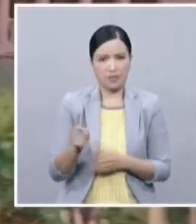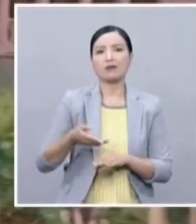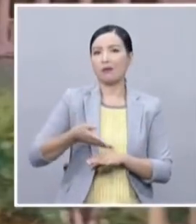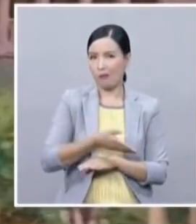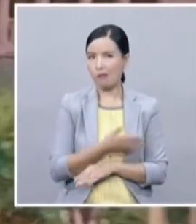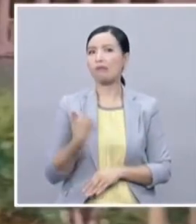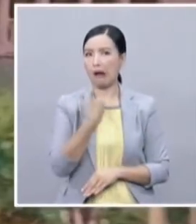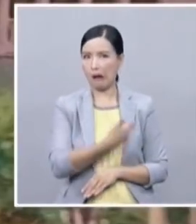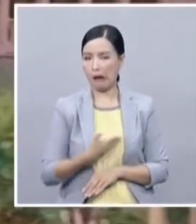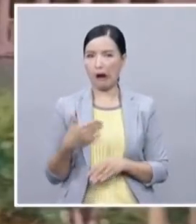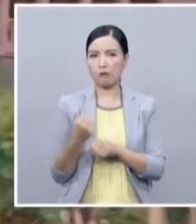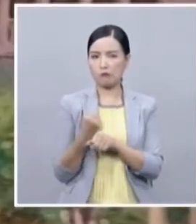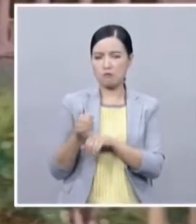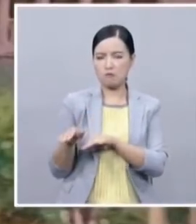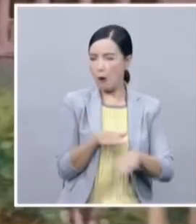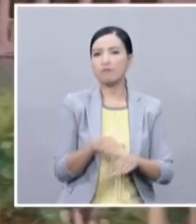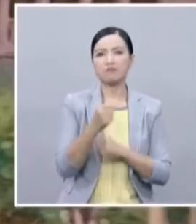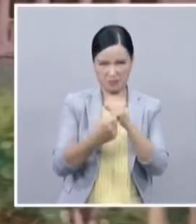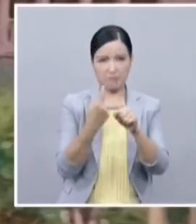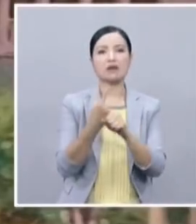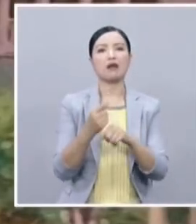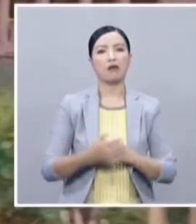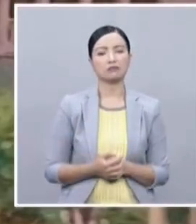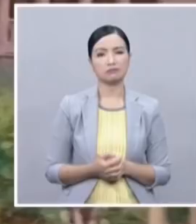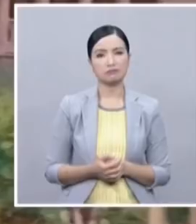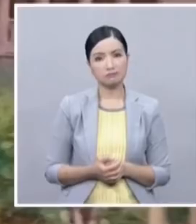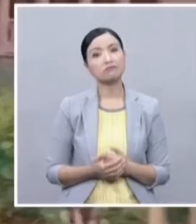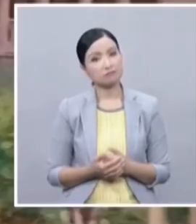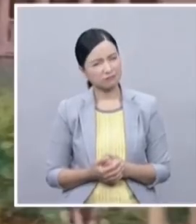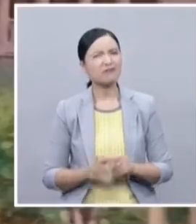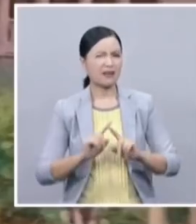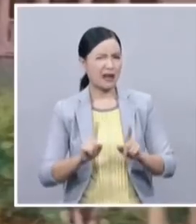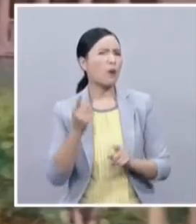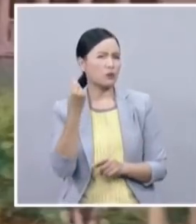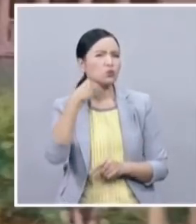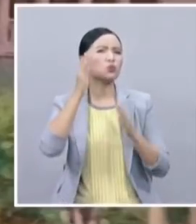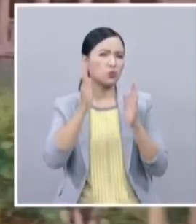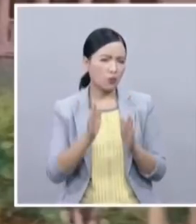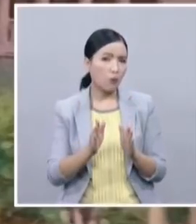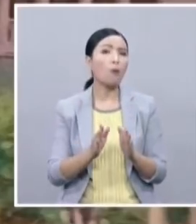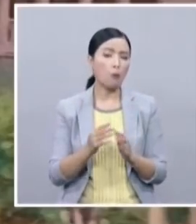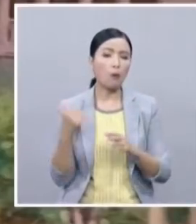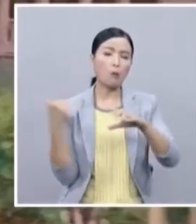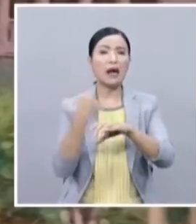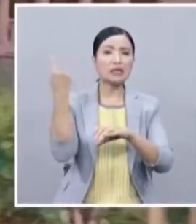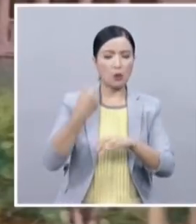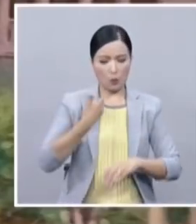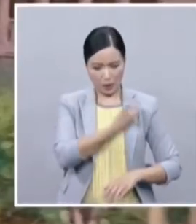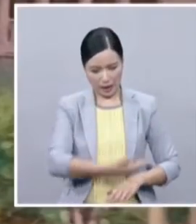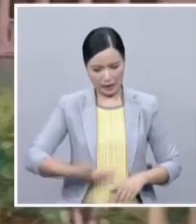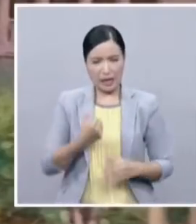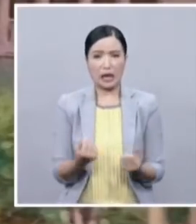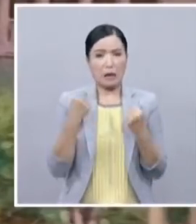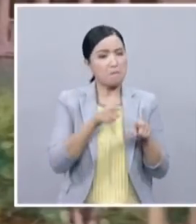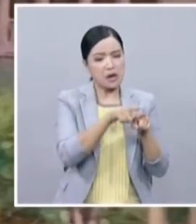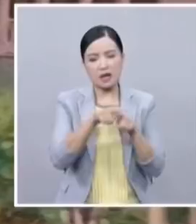การเตรียมร่างกายเป็นปีๆนะแล้วคนเหล่านี้ก็มีความพร้อมแต่มันก็เป็นไปไม่ได้ที่ทุกคนจะมาเที่ยวแล้วทุกคนจะมีร่างกายแข็งแรงทั้งหมด